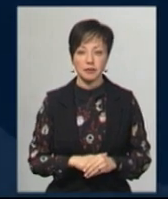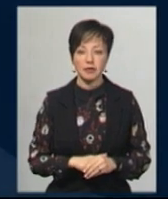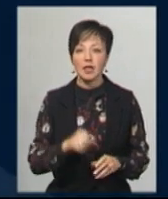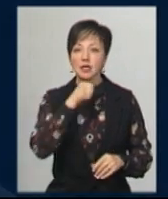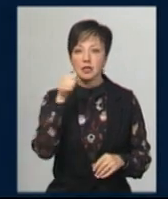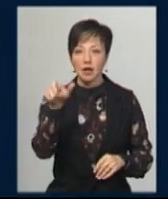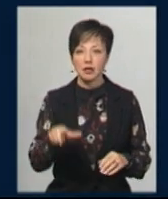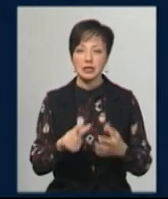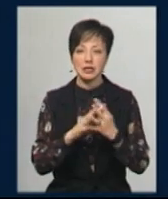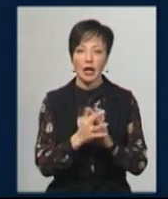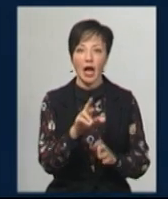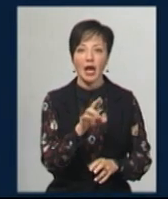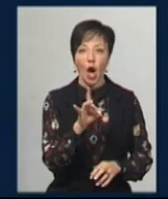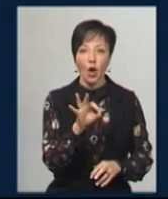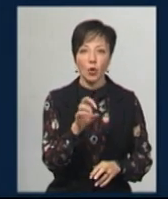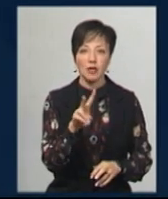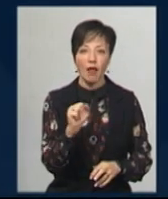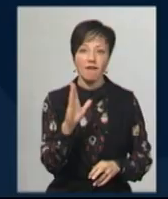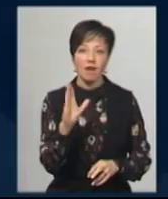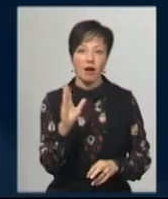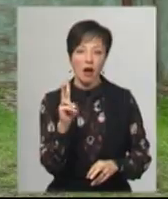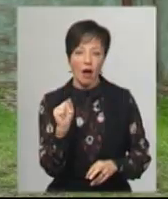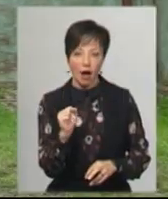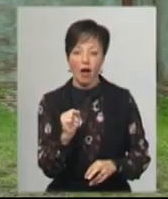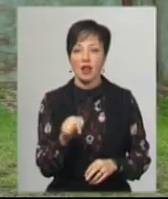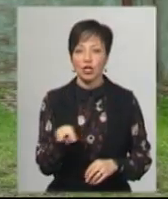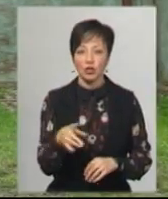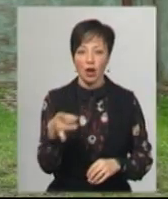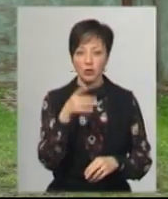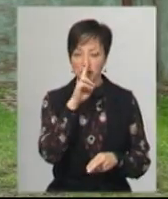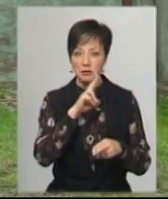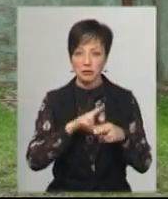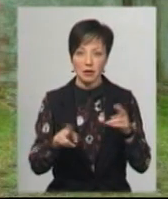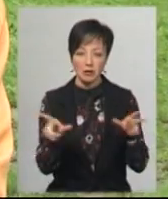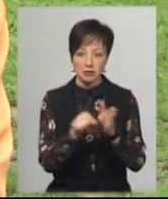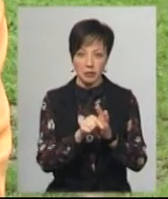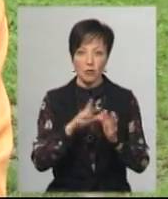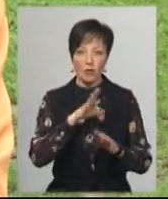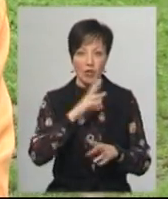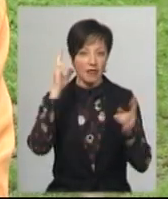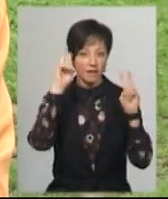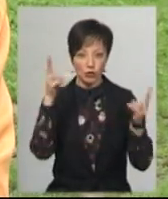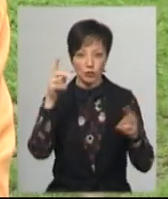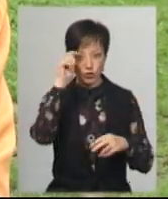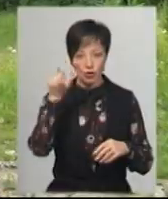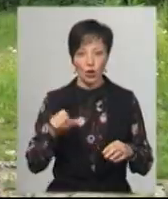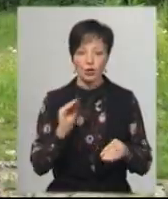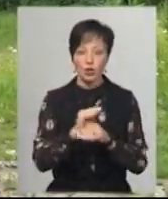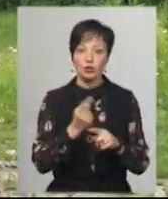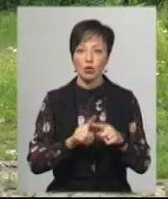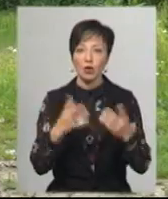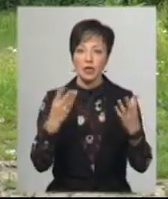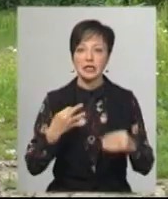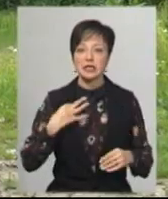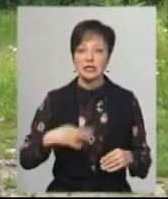Старосту села Ярославка Летичівського району Василя Коротуна перед його зникненням бачили з невідомим чоловіком, каже батько Василя. Додає, того дня син